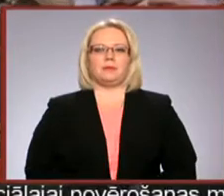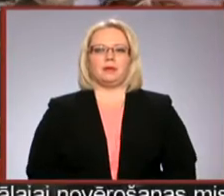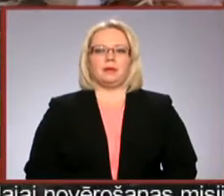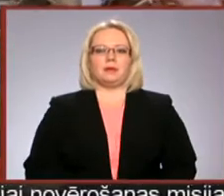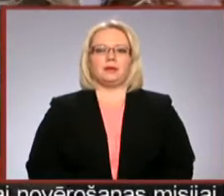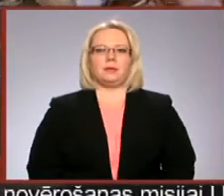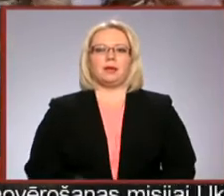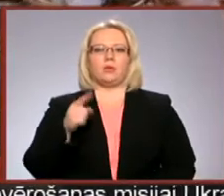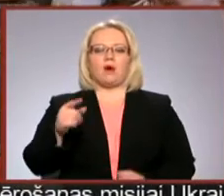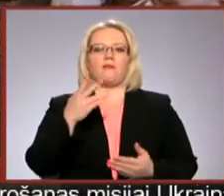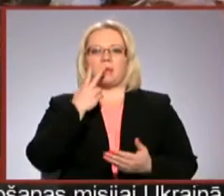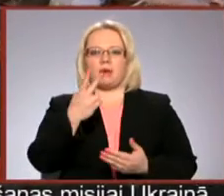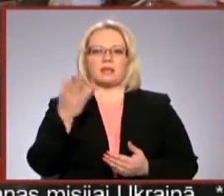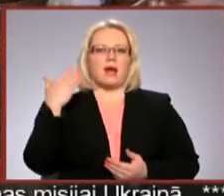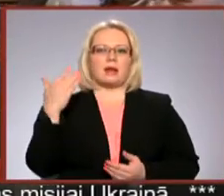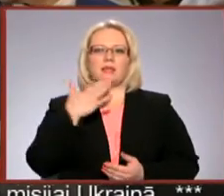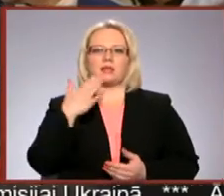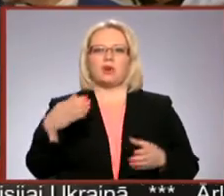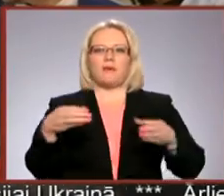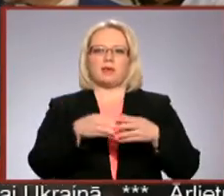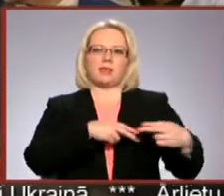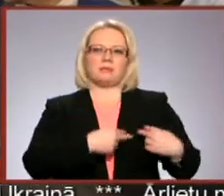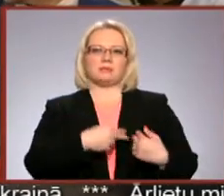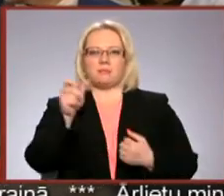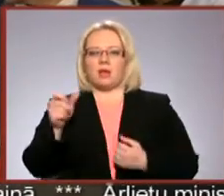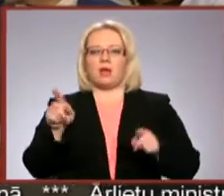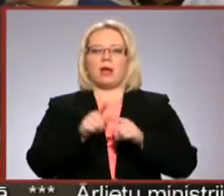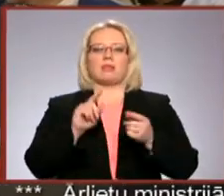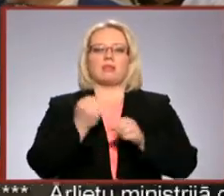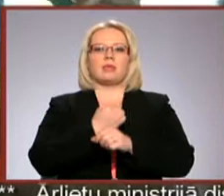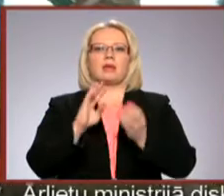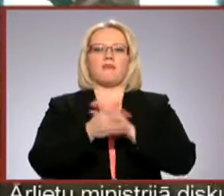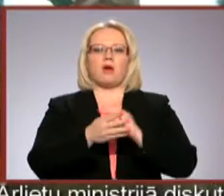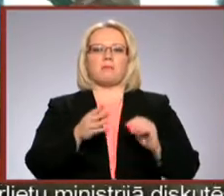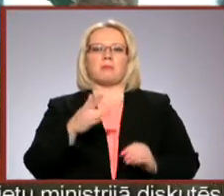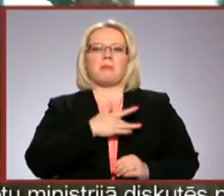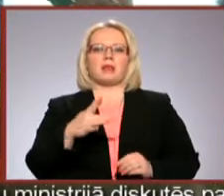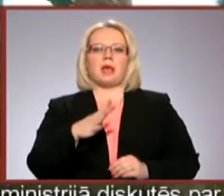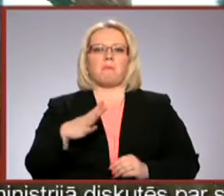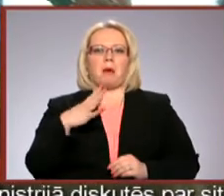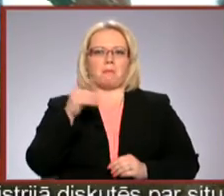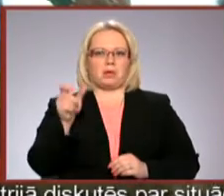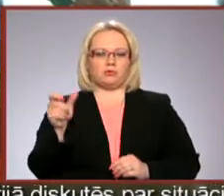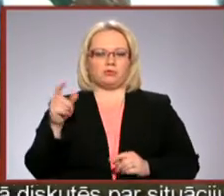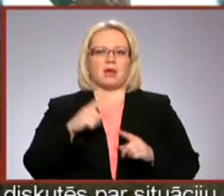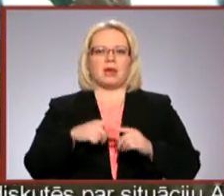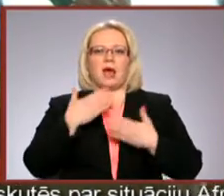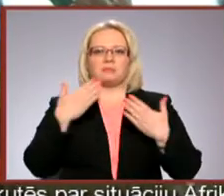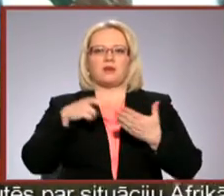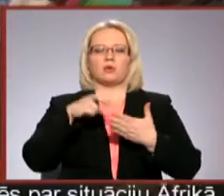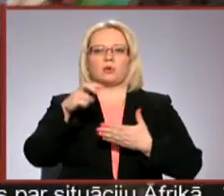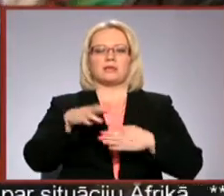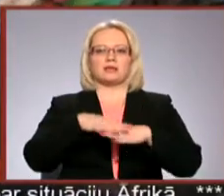Senāko šo vidū var manīt agrākos Nacionālās apvienības biedrus, gan arī Reformu partijā pabijušos. Sev apsveikumu nosūtījusi arī bijusi